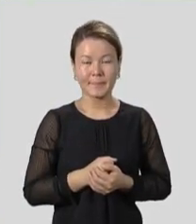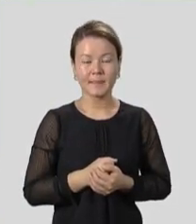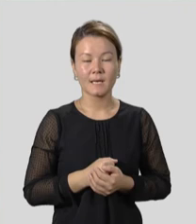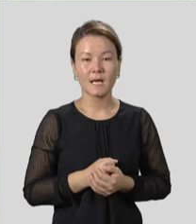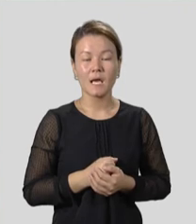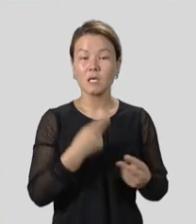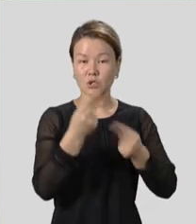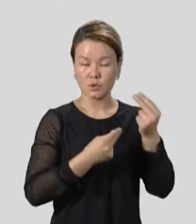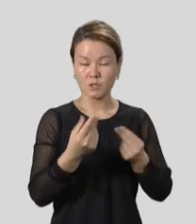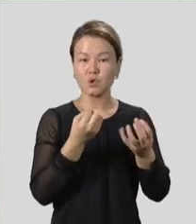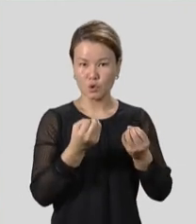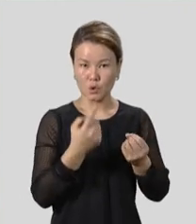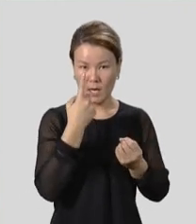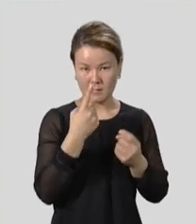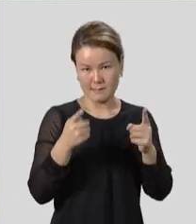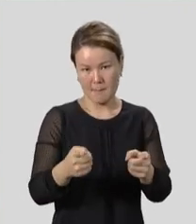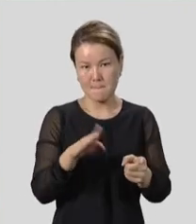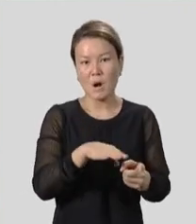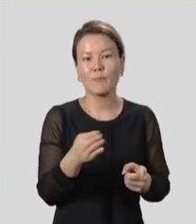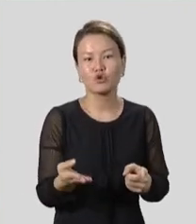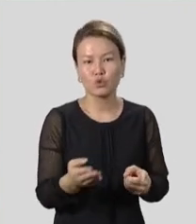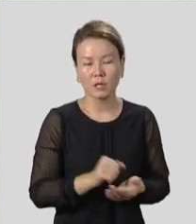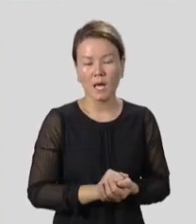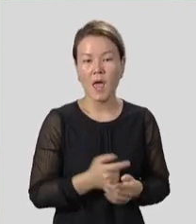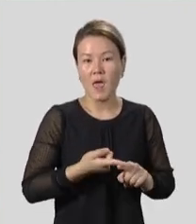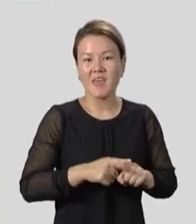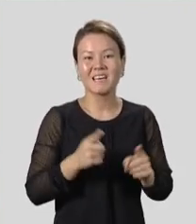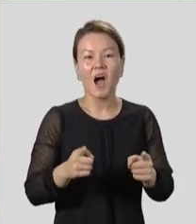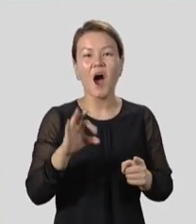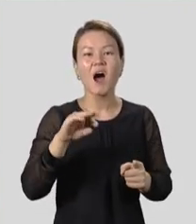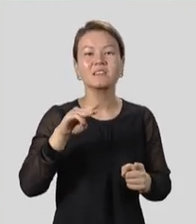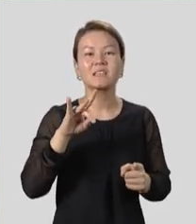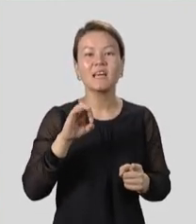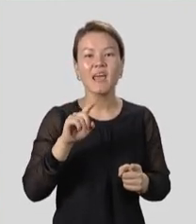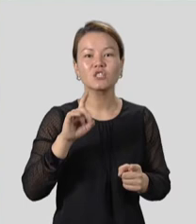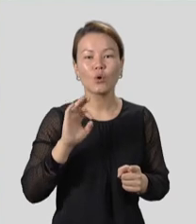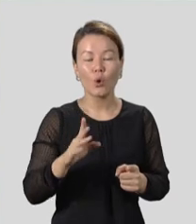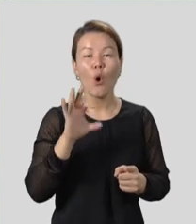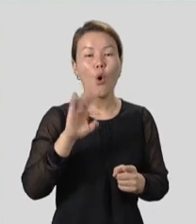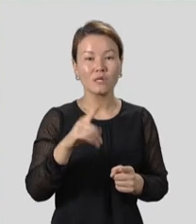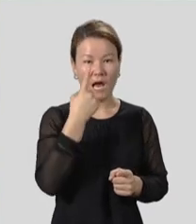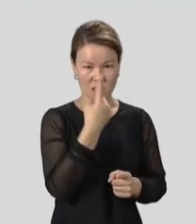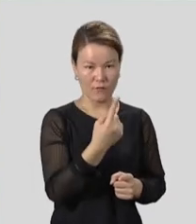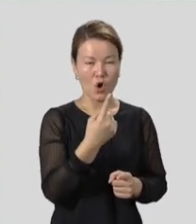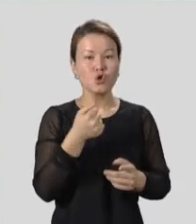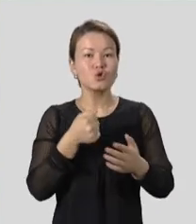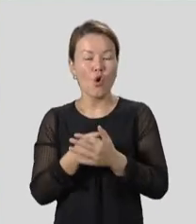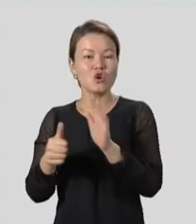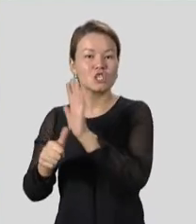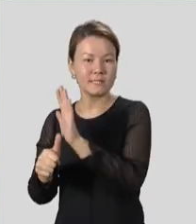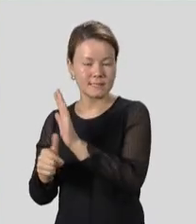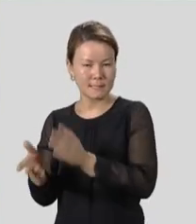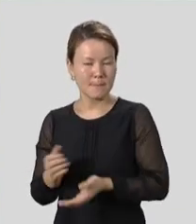Изобразим еще один промежуток. Это отрезок от 1 и до